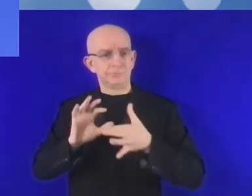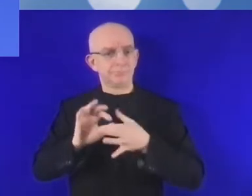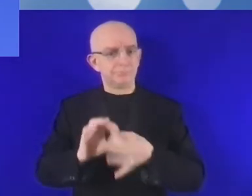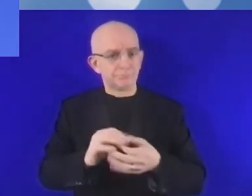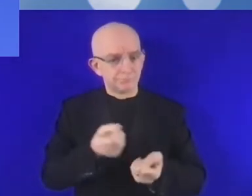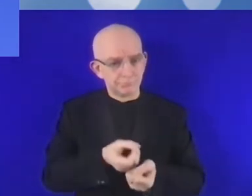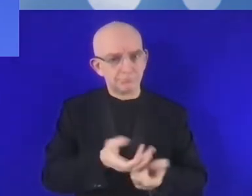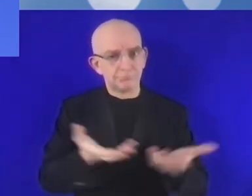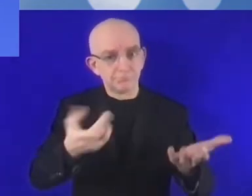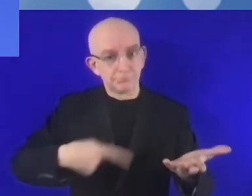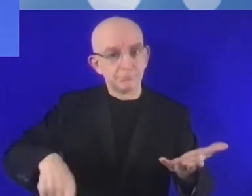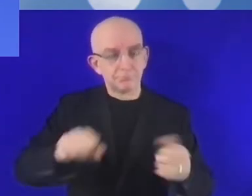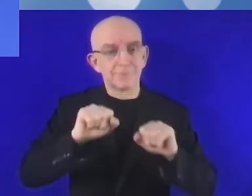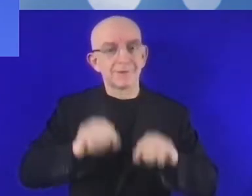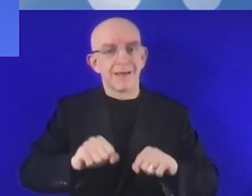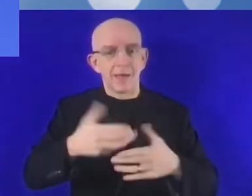مثمرة،